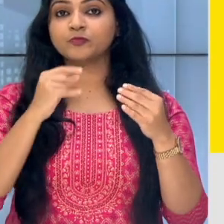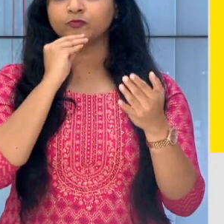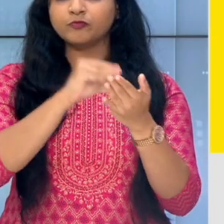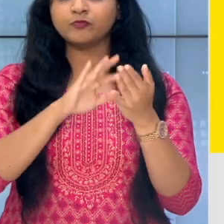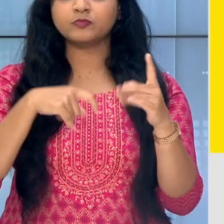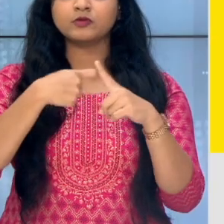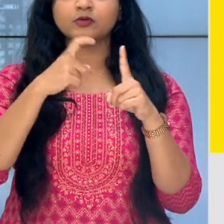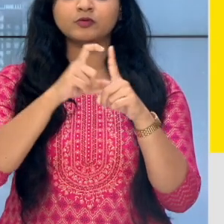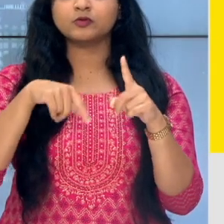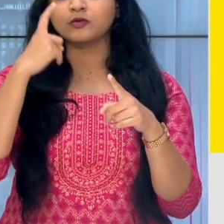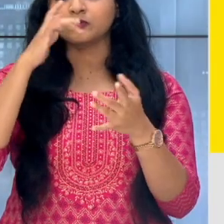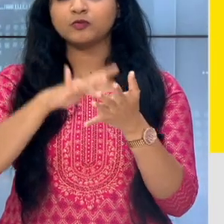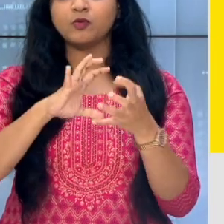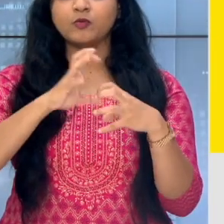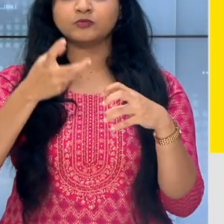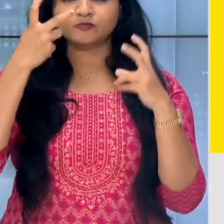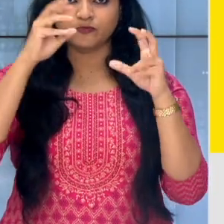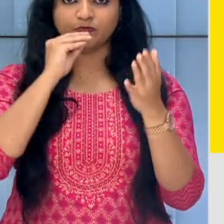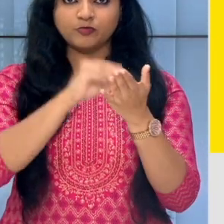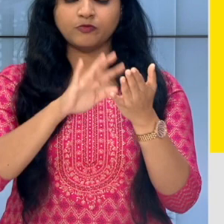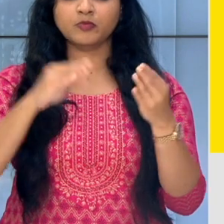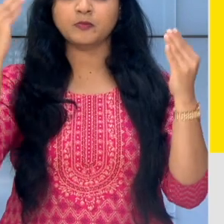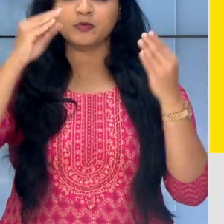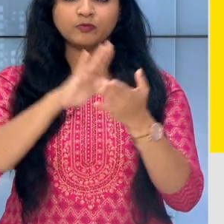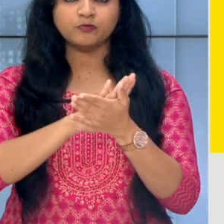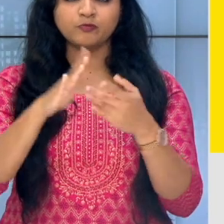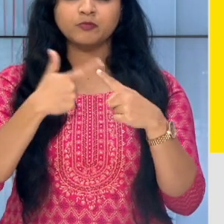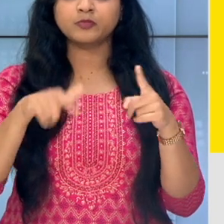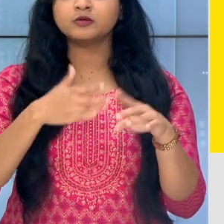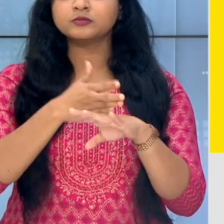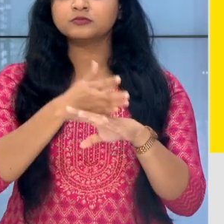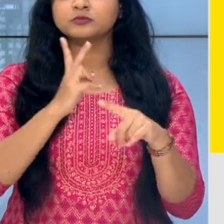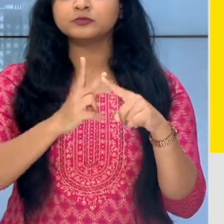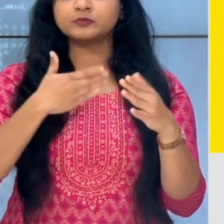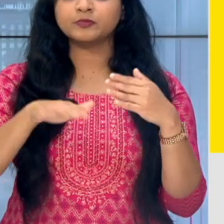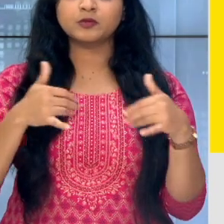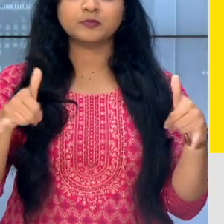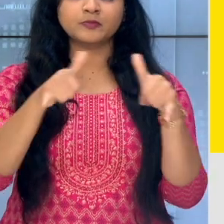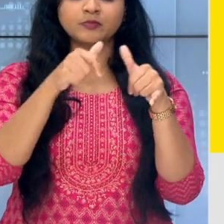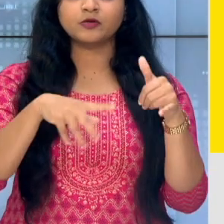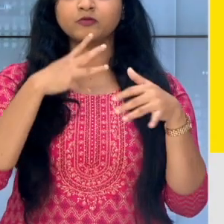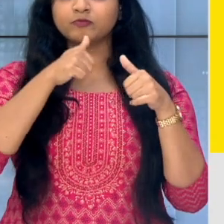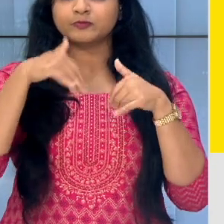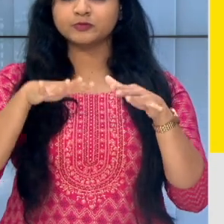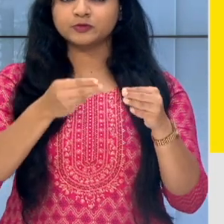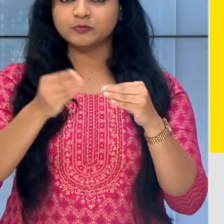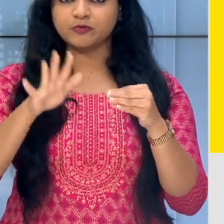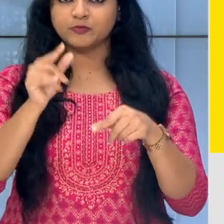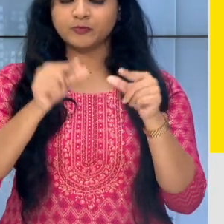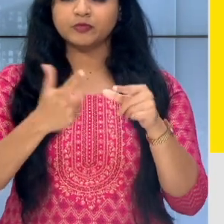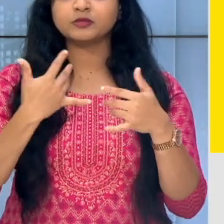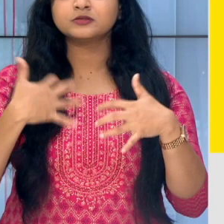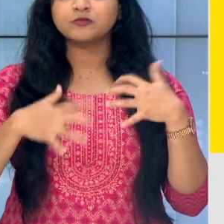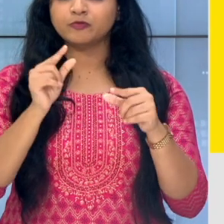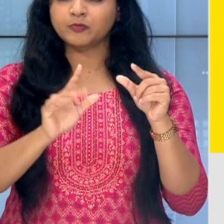ഓറഞ്ച് അലർട്ടാണ്. മഴ ശമിച്ചെങ്കിലും മഴക്കെടുതി തുടരുകയാണ്. അപകട സാധ്യതയുള്ള മലയോര തീരദേശ മേഖലകളിൽ നിന്ന് ആളുകളെ ദുരിതാശ്വാസ